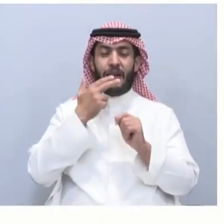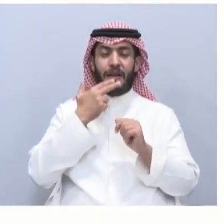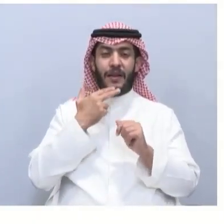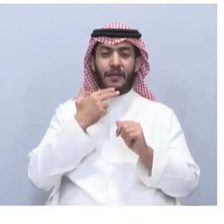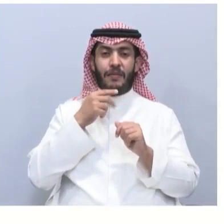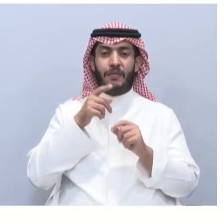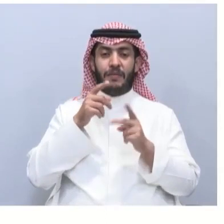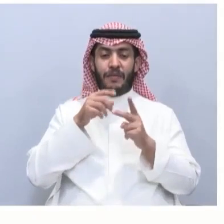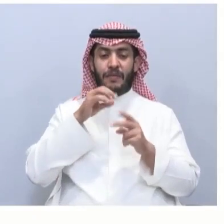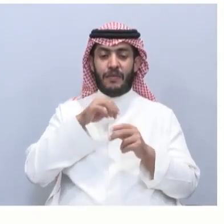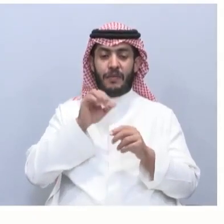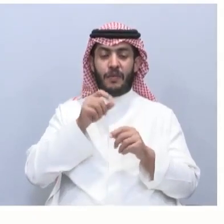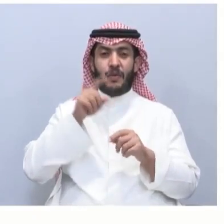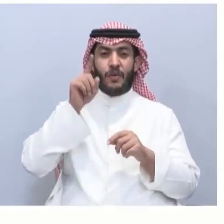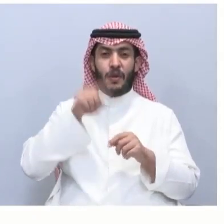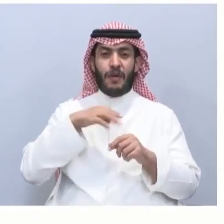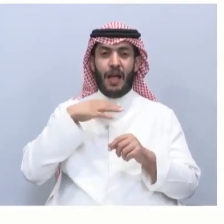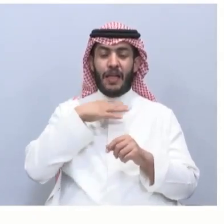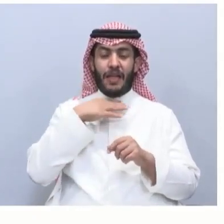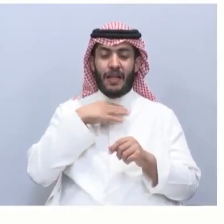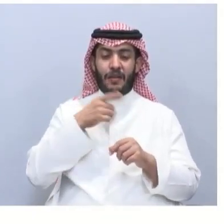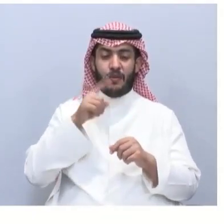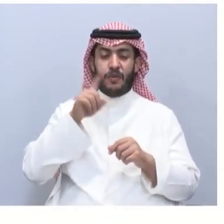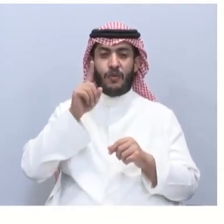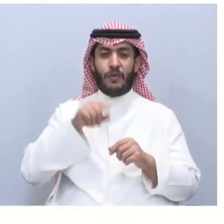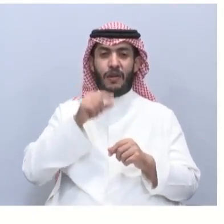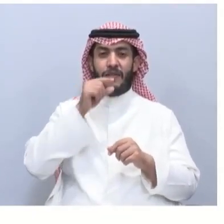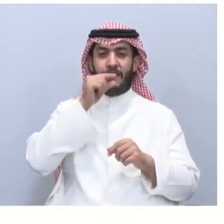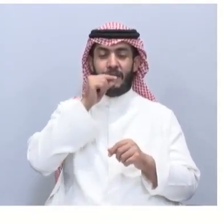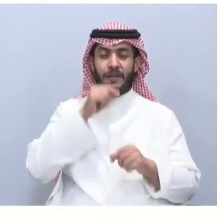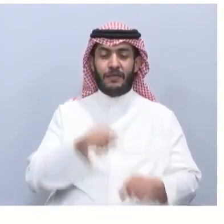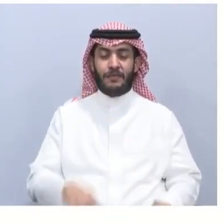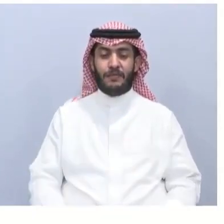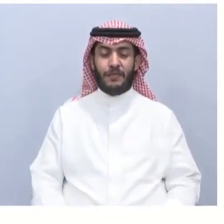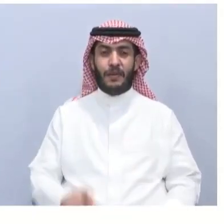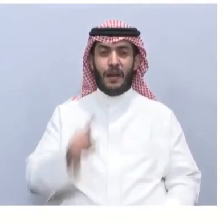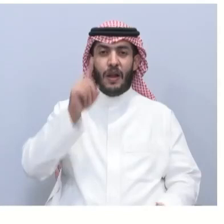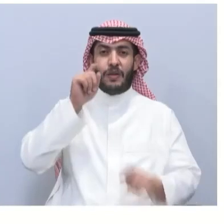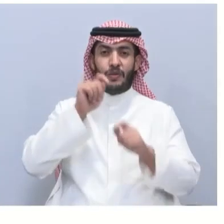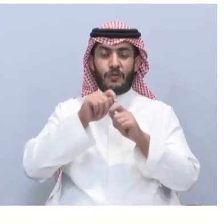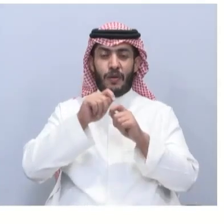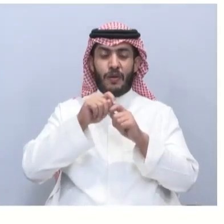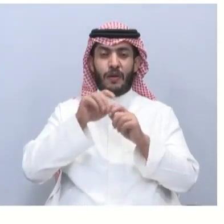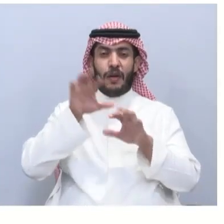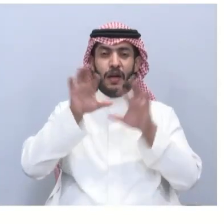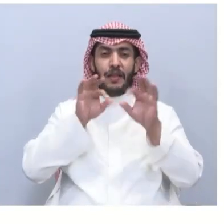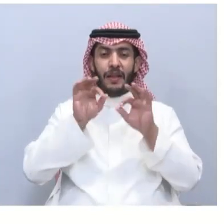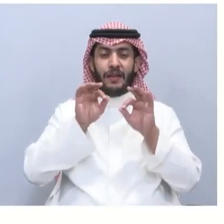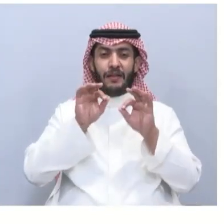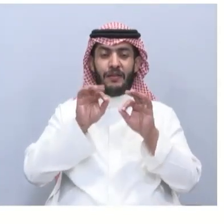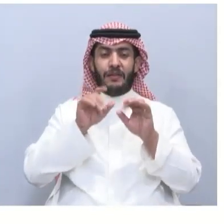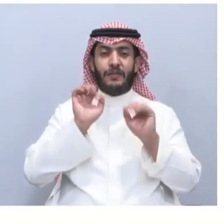خيرا منهما يوم الاضحى ويوم الفطر اذا الله جل وعلا يختار لنا